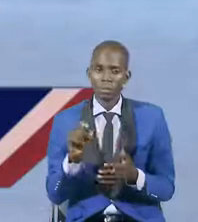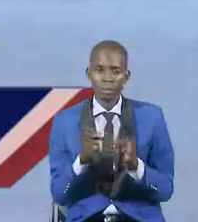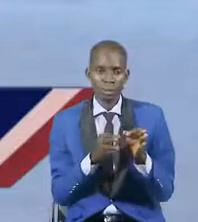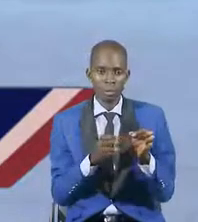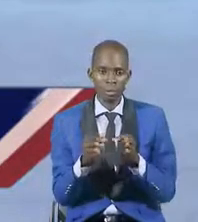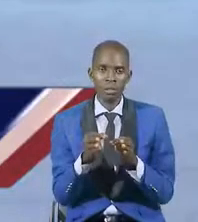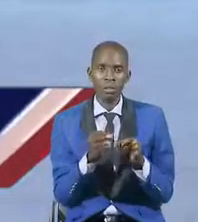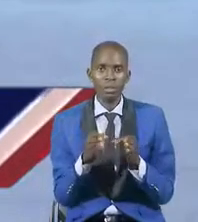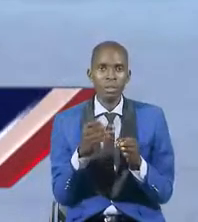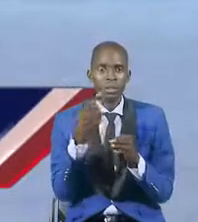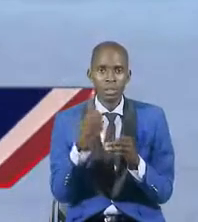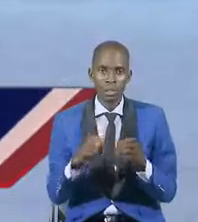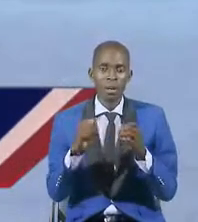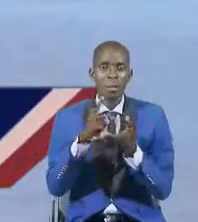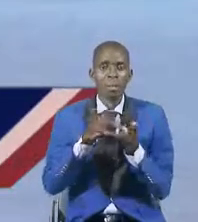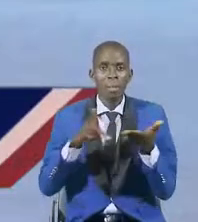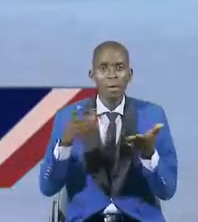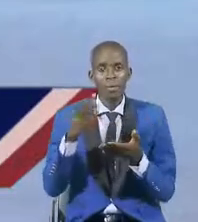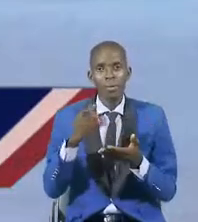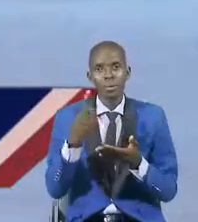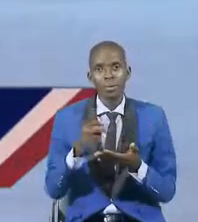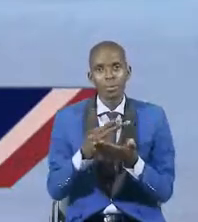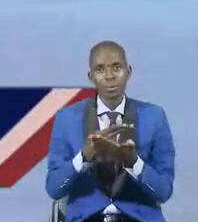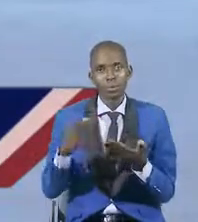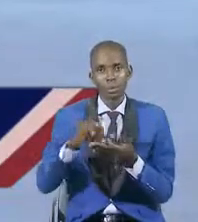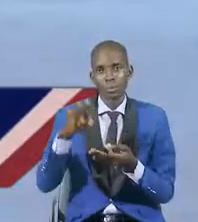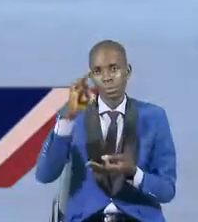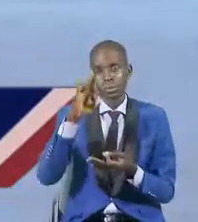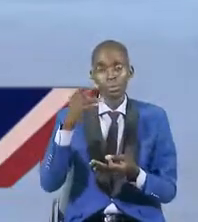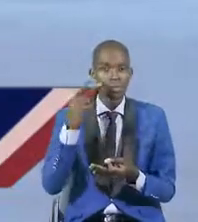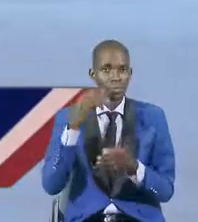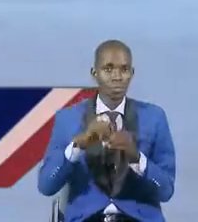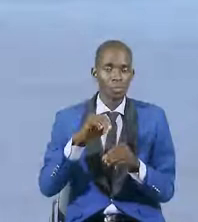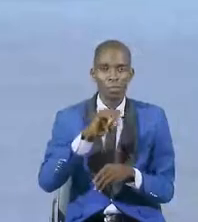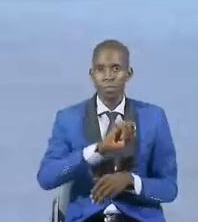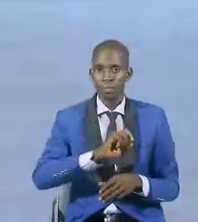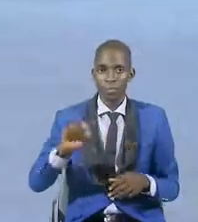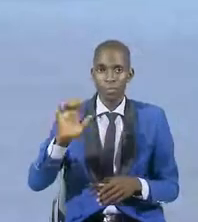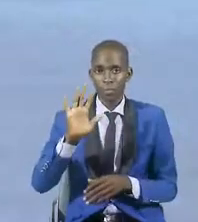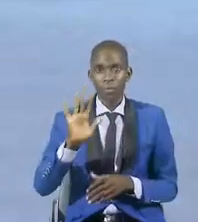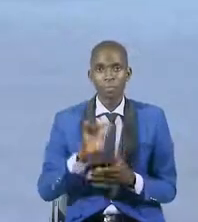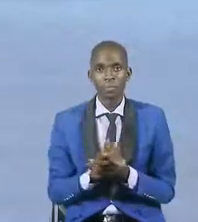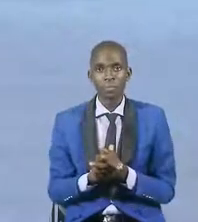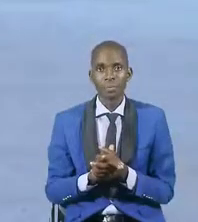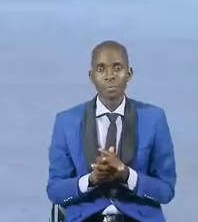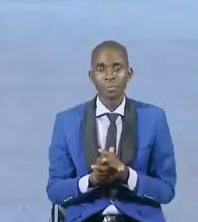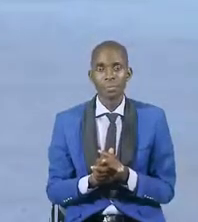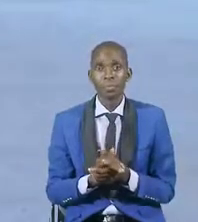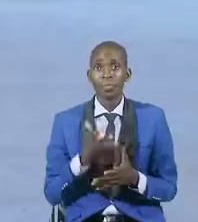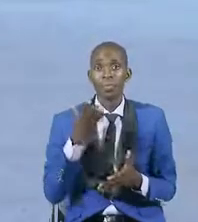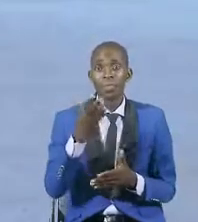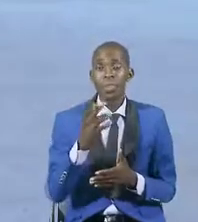verset souligne le rôle du Saint-Esprit. Verset 5.